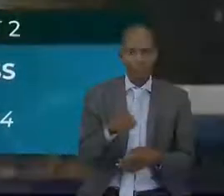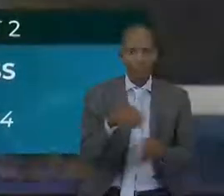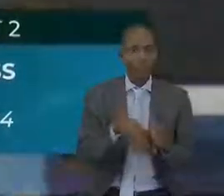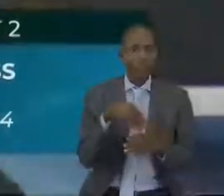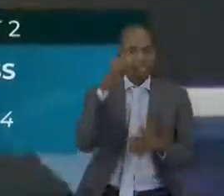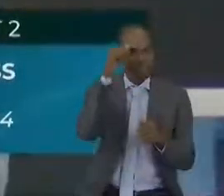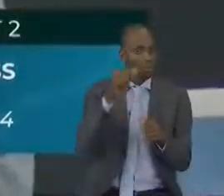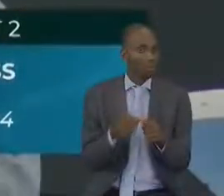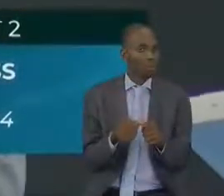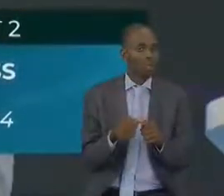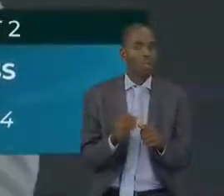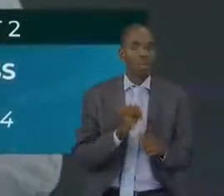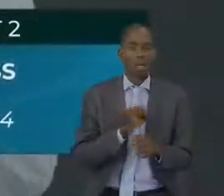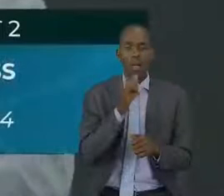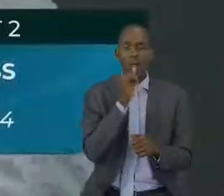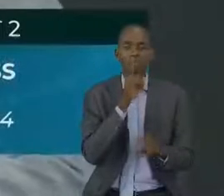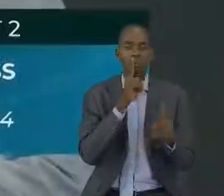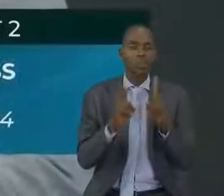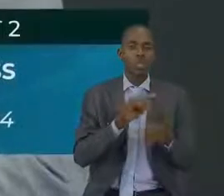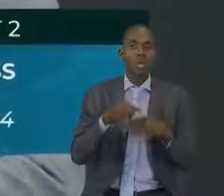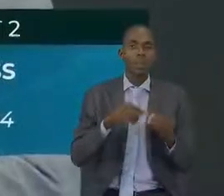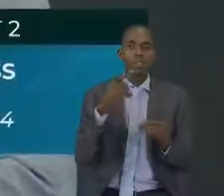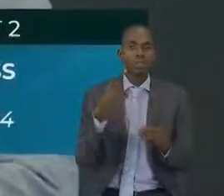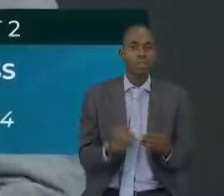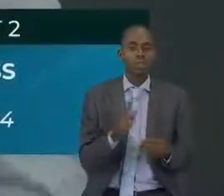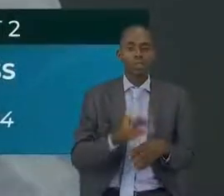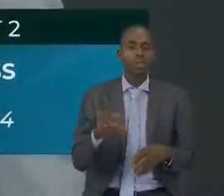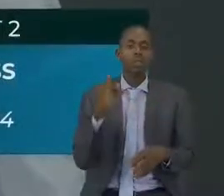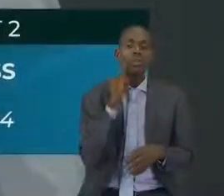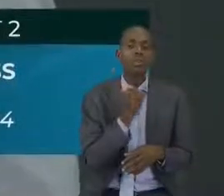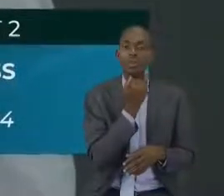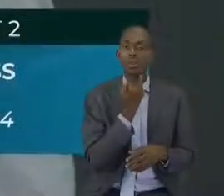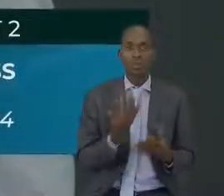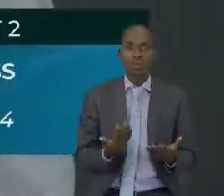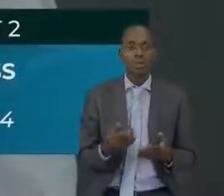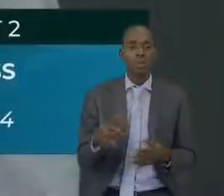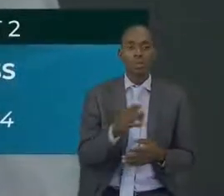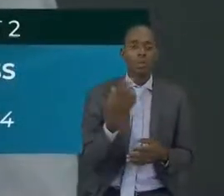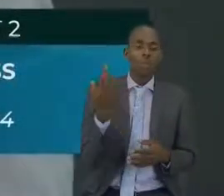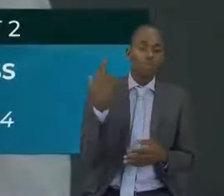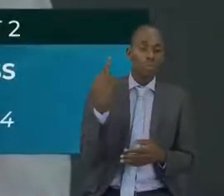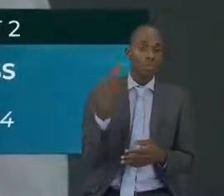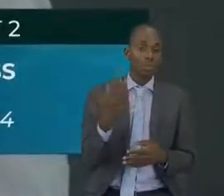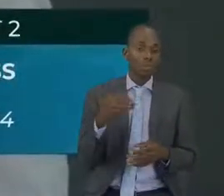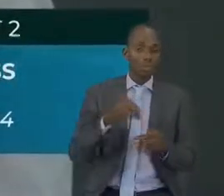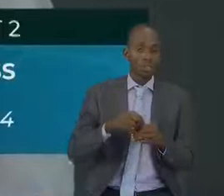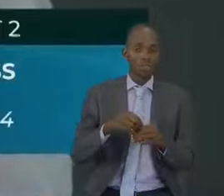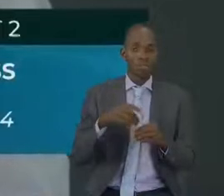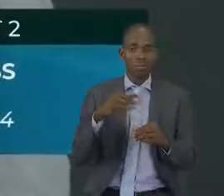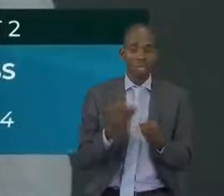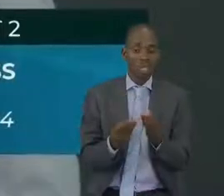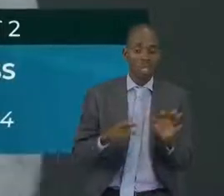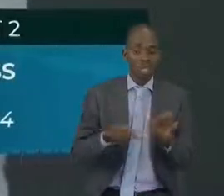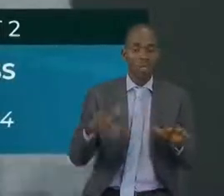Il fit sortir son peuple. Rappelez-vous, je parle des enfants d'Israël. Ils étaient là-bas en captivité. Ils étaient là-bas dans